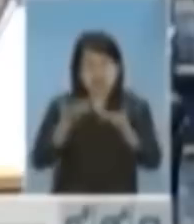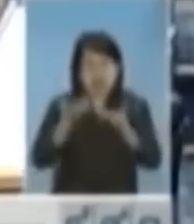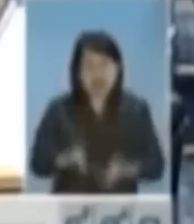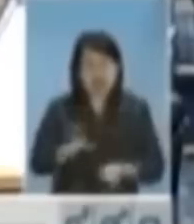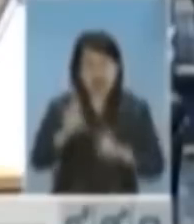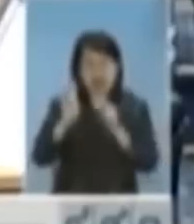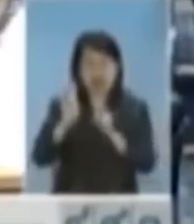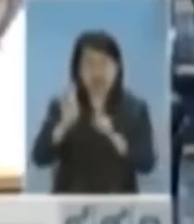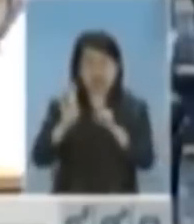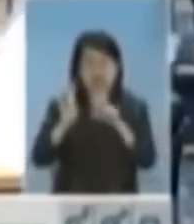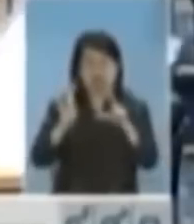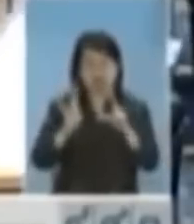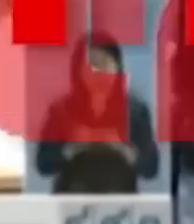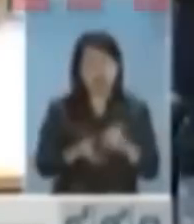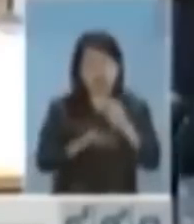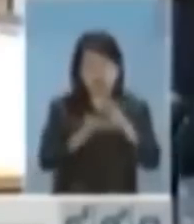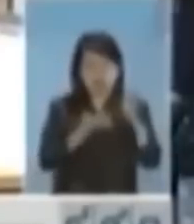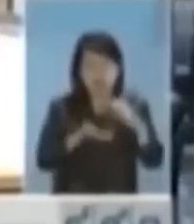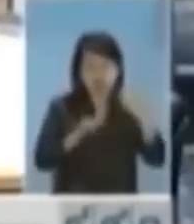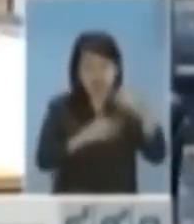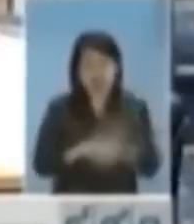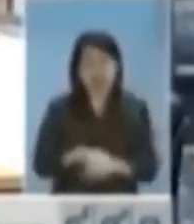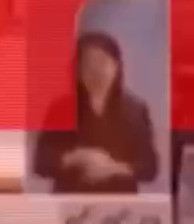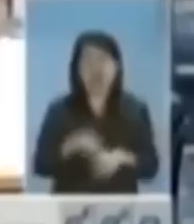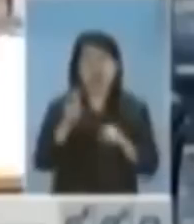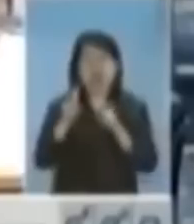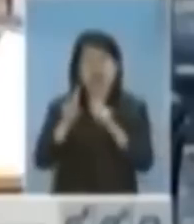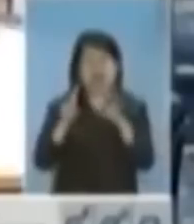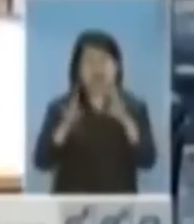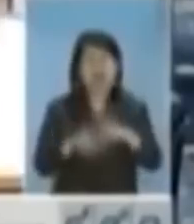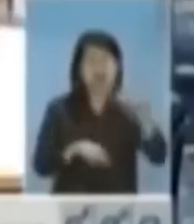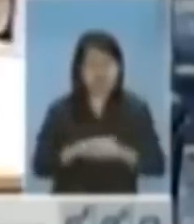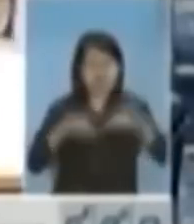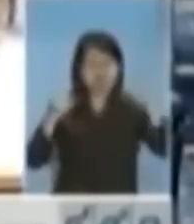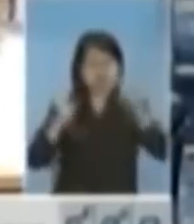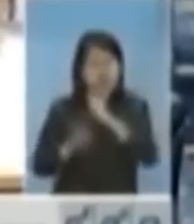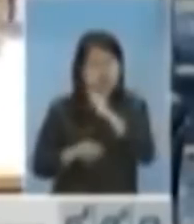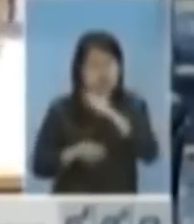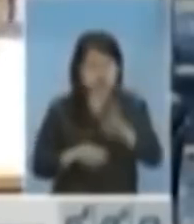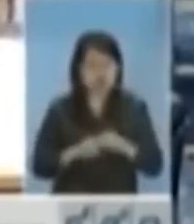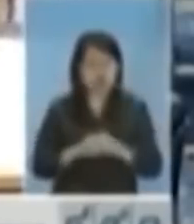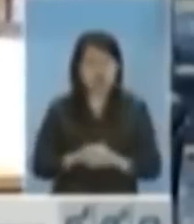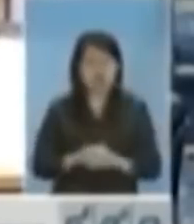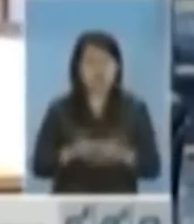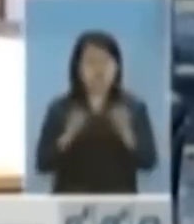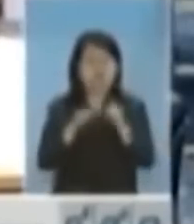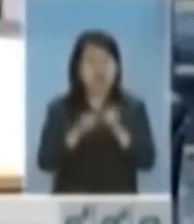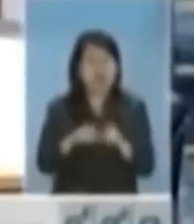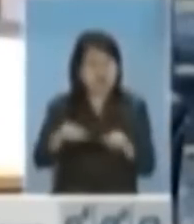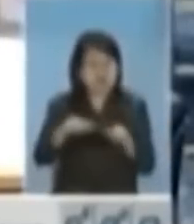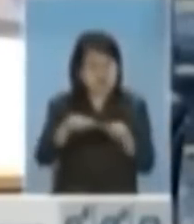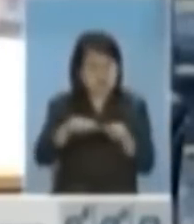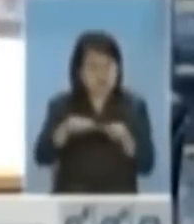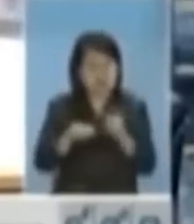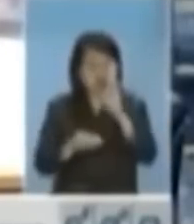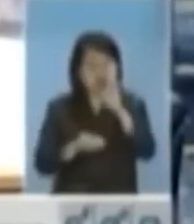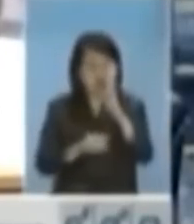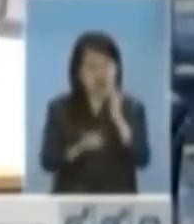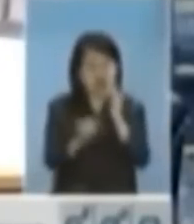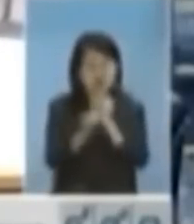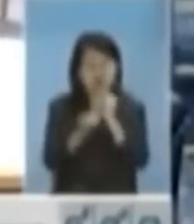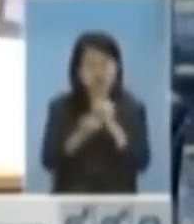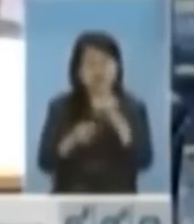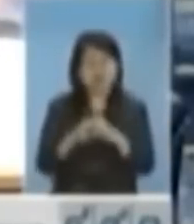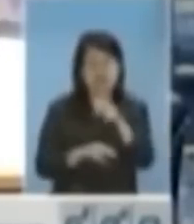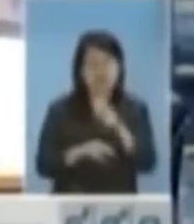ไปแล้ว 1.46 ล้านตันเป็นการโกหกโกหกครับท่านประธานมีนำซ้ำเป็นการเอื้อประโยชน์ให้กับบริษัทผู้ใกล้ชิดนั่นคือสย